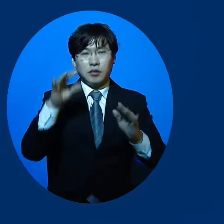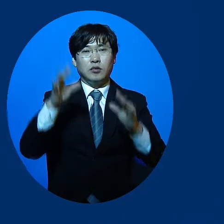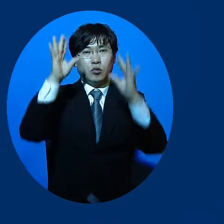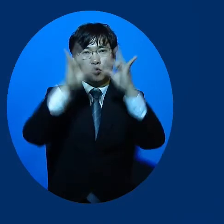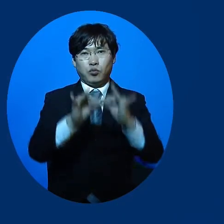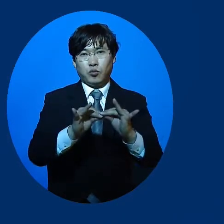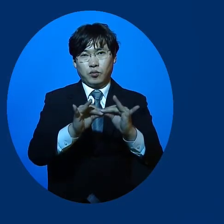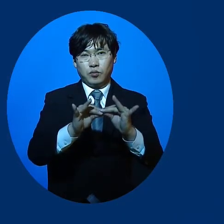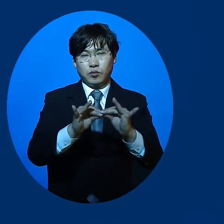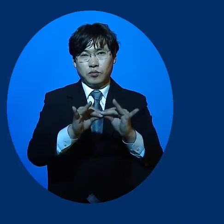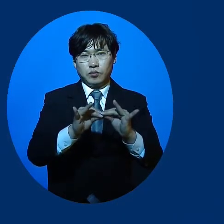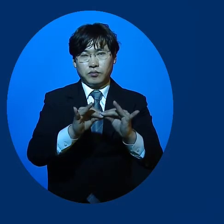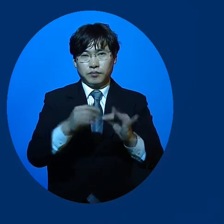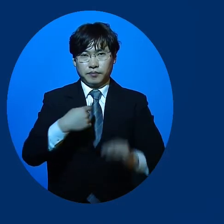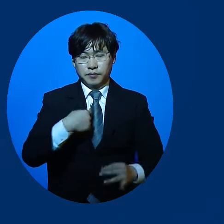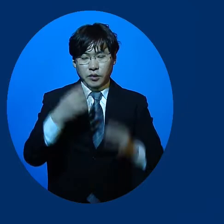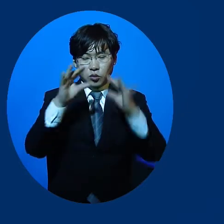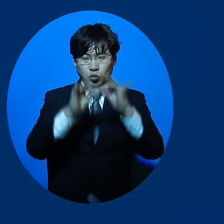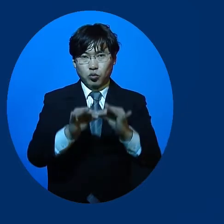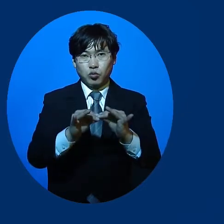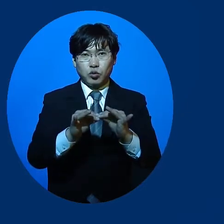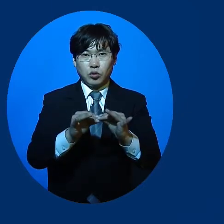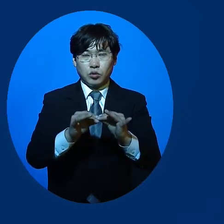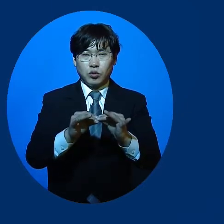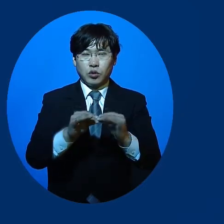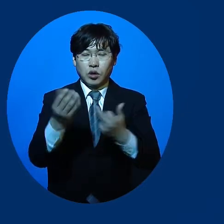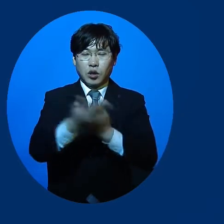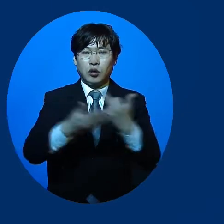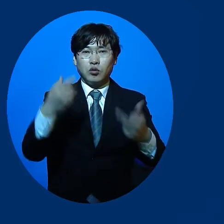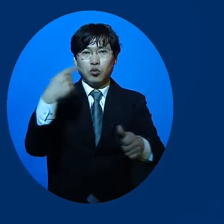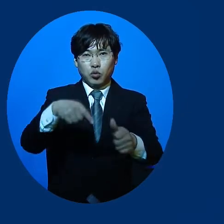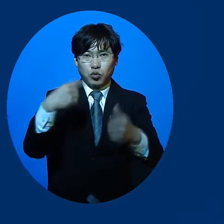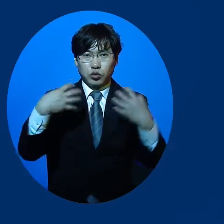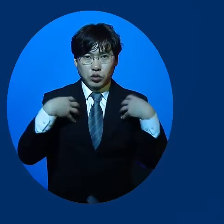공감하고요. 현재 강원도교육청하고